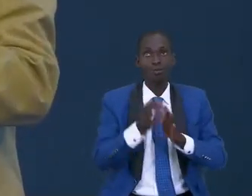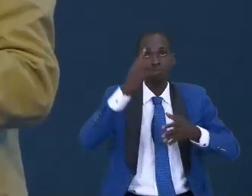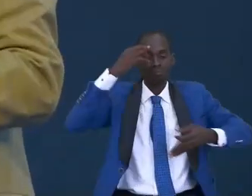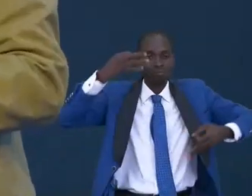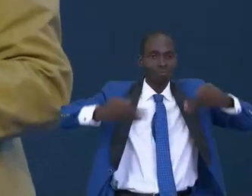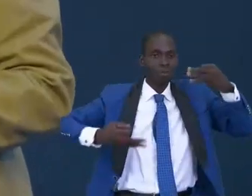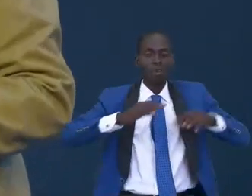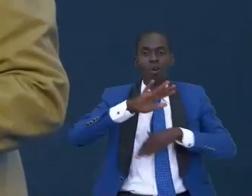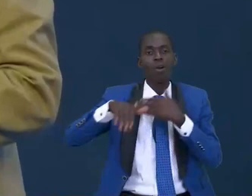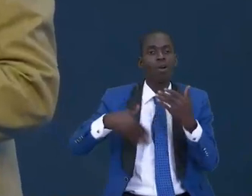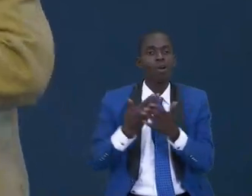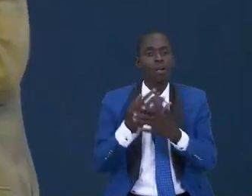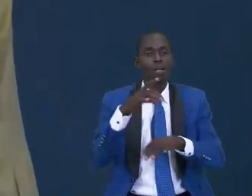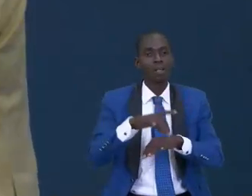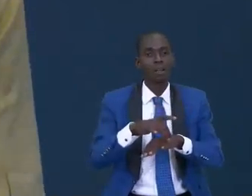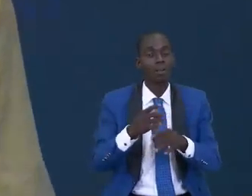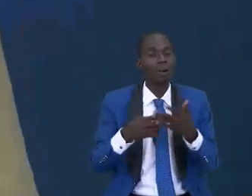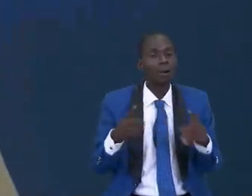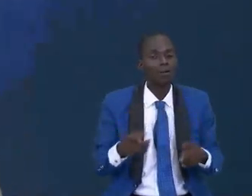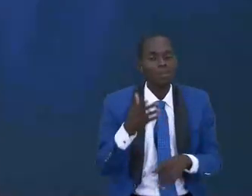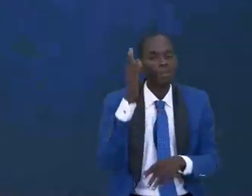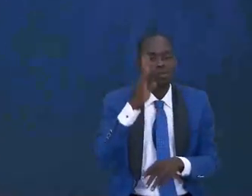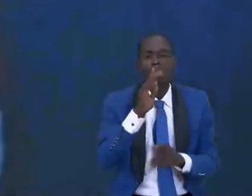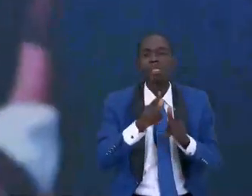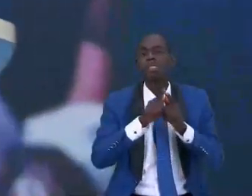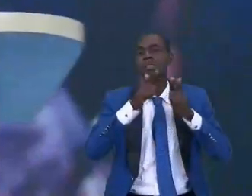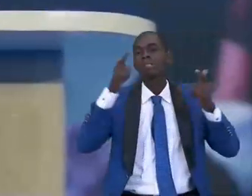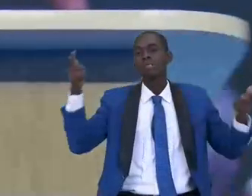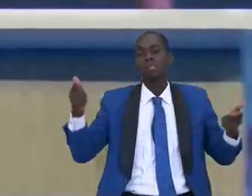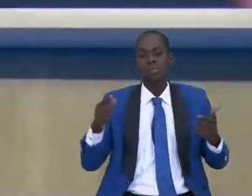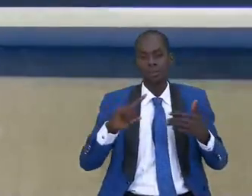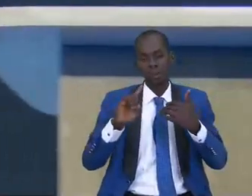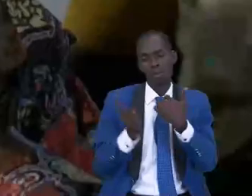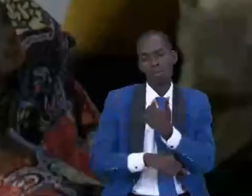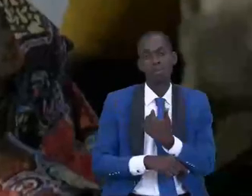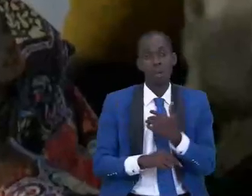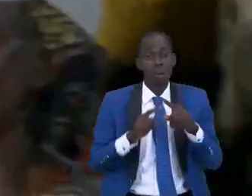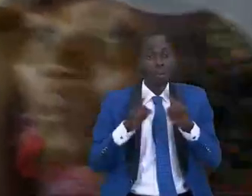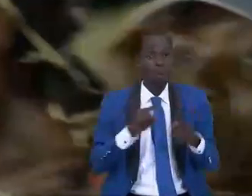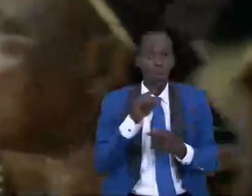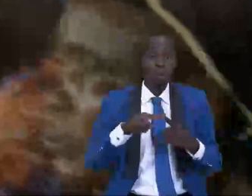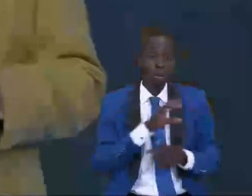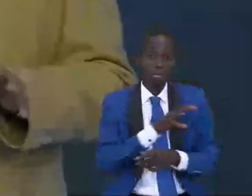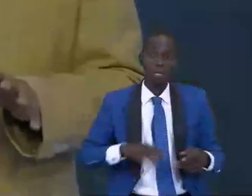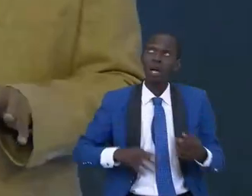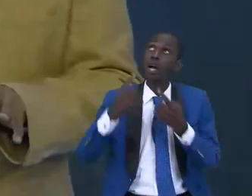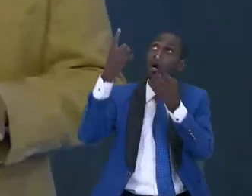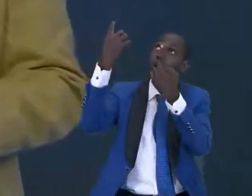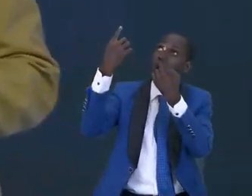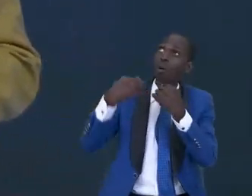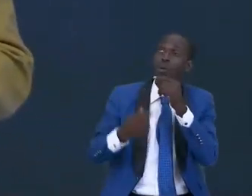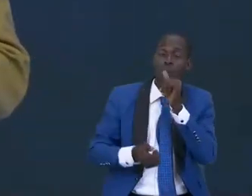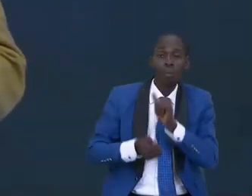comme le juge de toute la terre. Il y aura de terribles conséquences, mais quand il vient, le plus